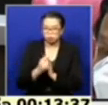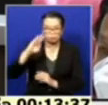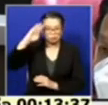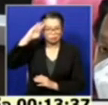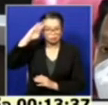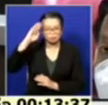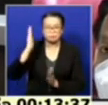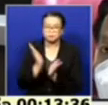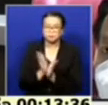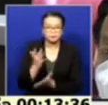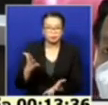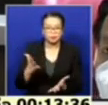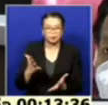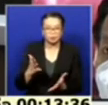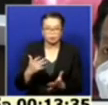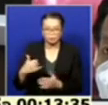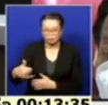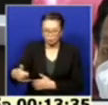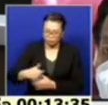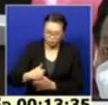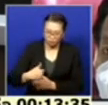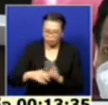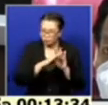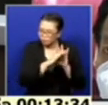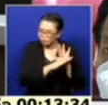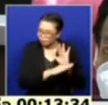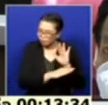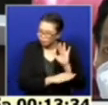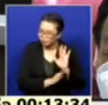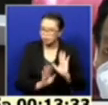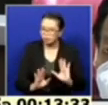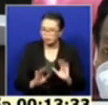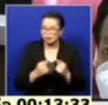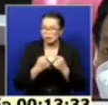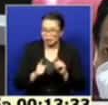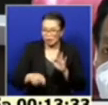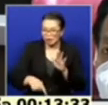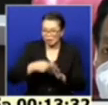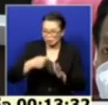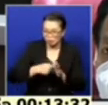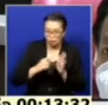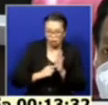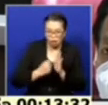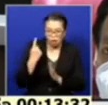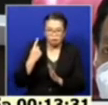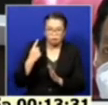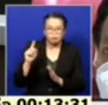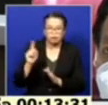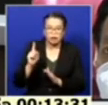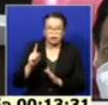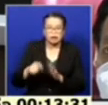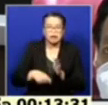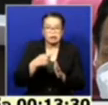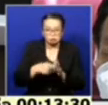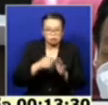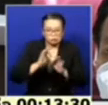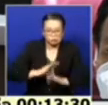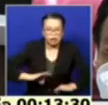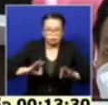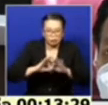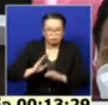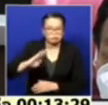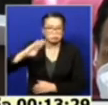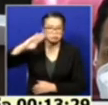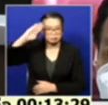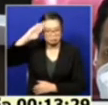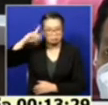ยึดอำนาจเมื่อ22พฤษภา57นี่เป็นเหตุหนึ่งที่สร้างความกลัวให้คุณวันเฉ